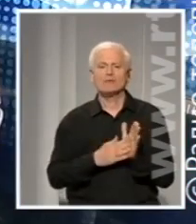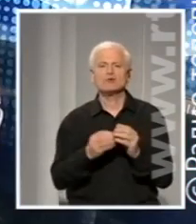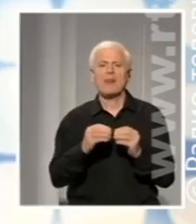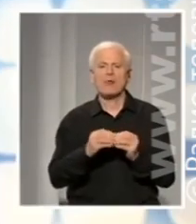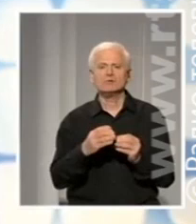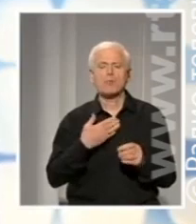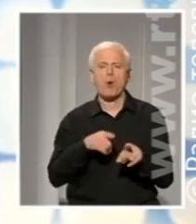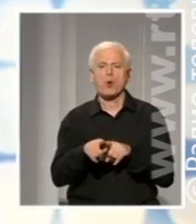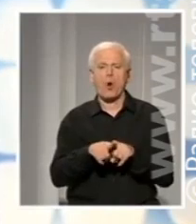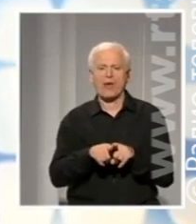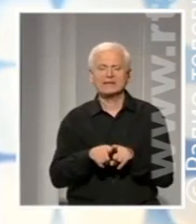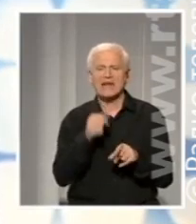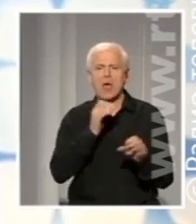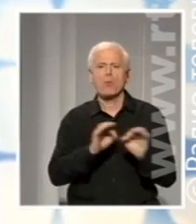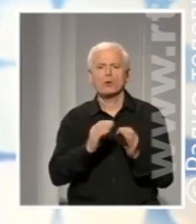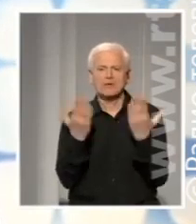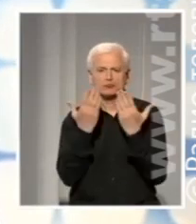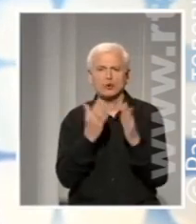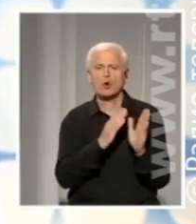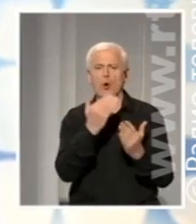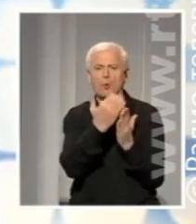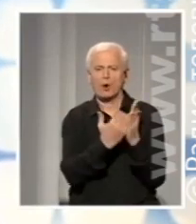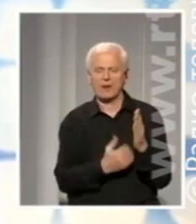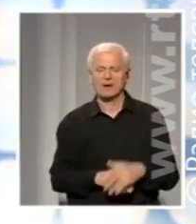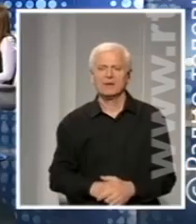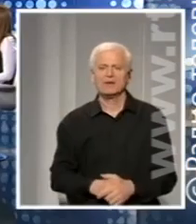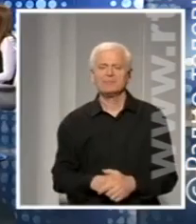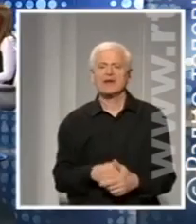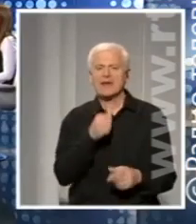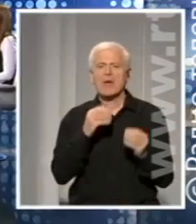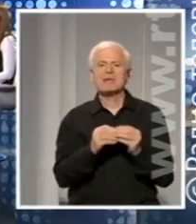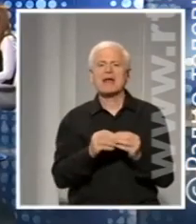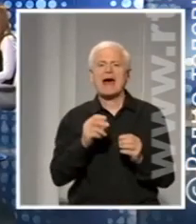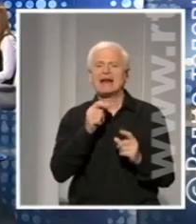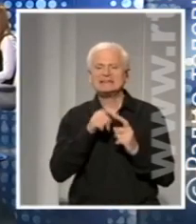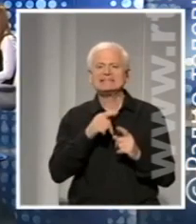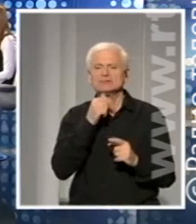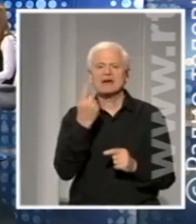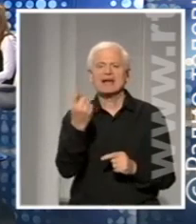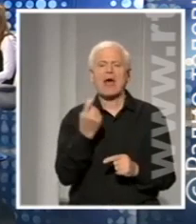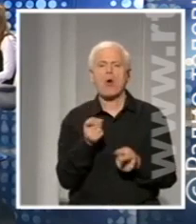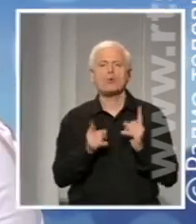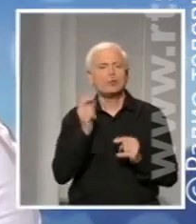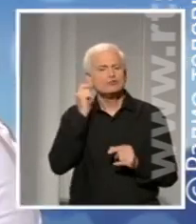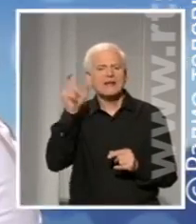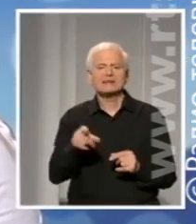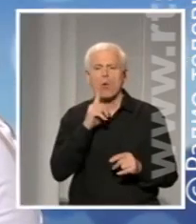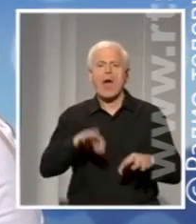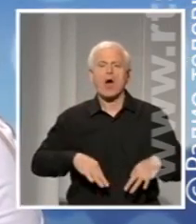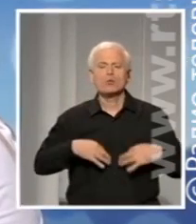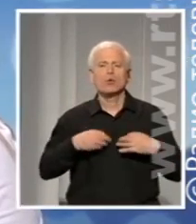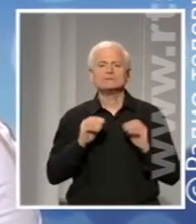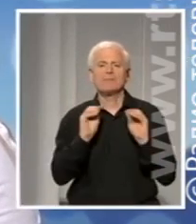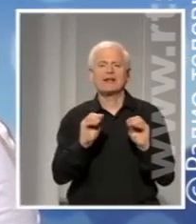Mladenović-Blagojević, mojom koleginicom i urednicom školskog programa. Dobrodošli. Hvala. I Biljanom Ristić, jednom od učiteljica koja je jutros